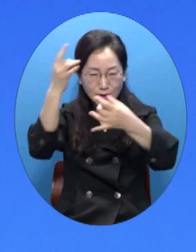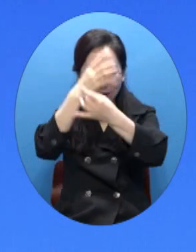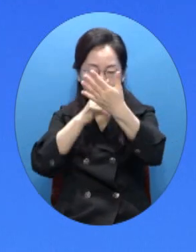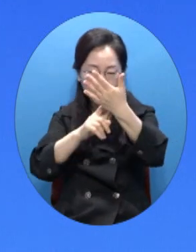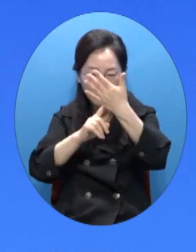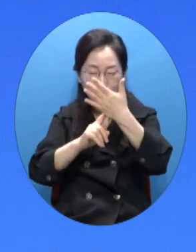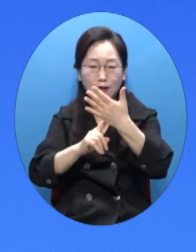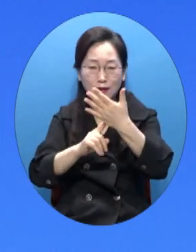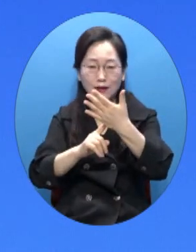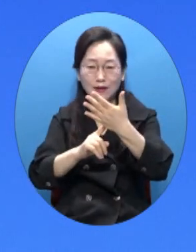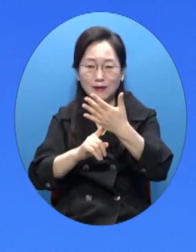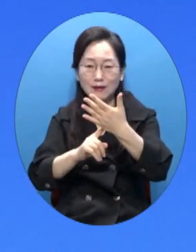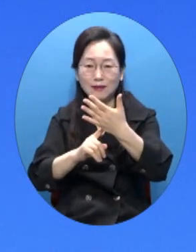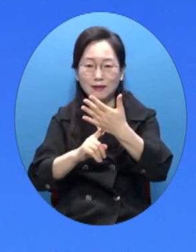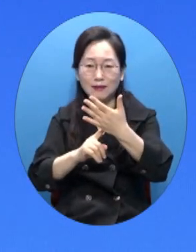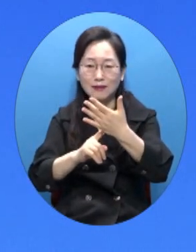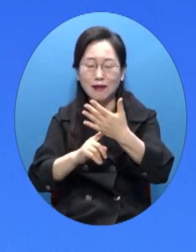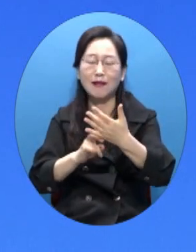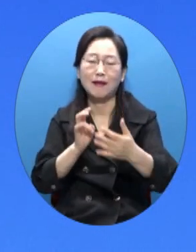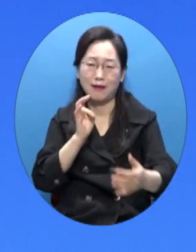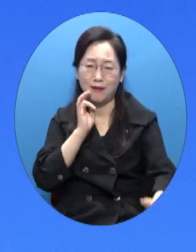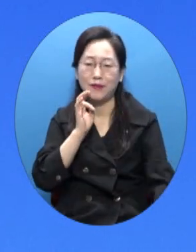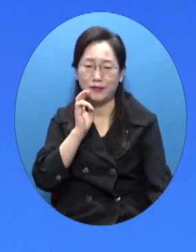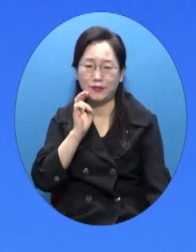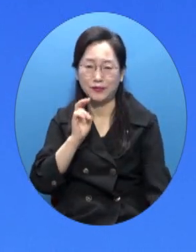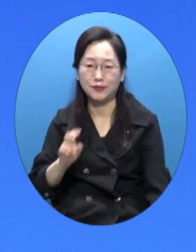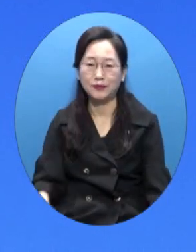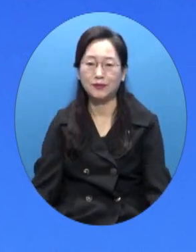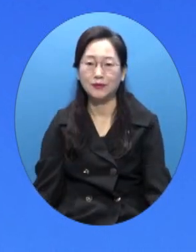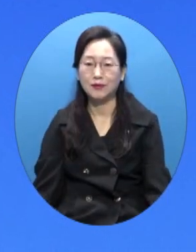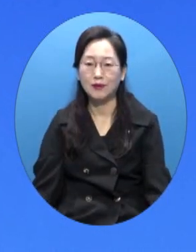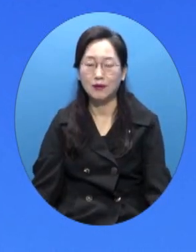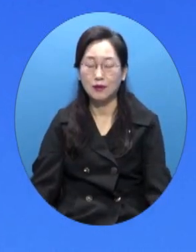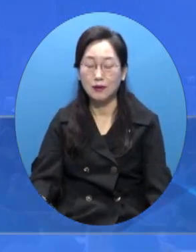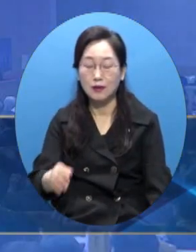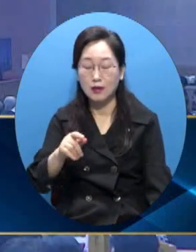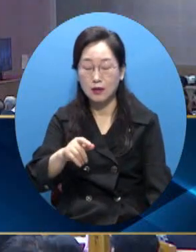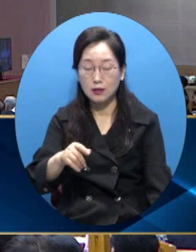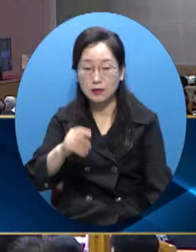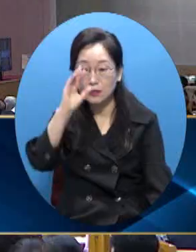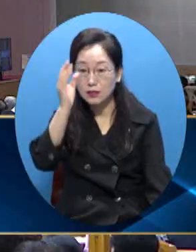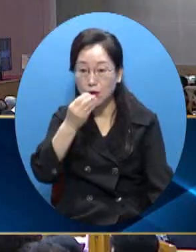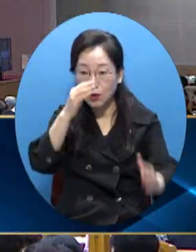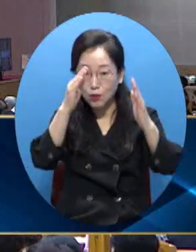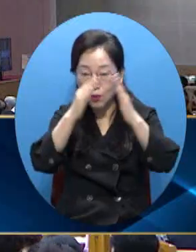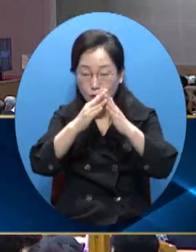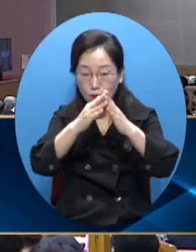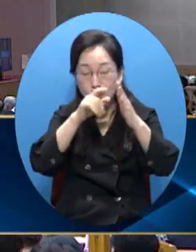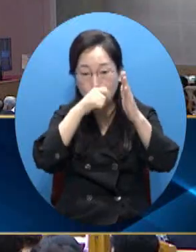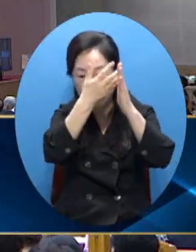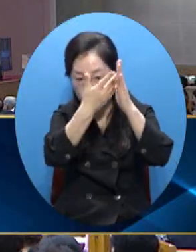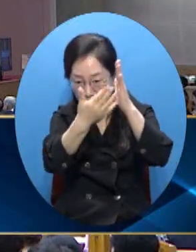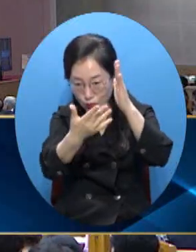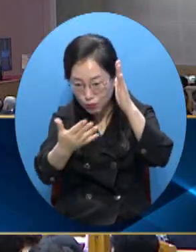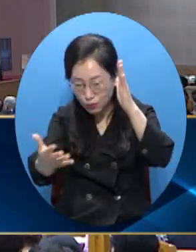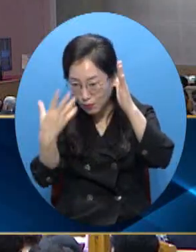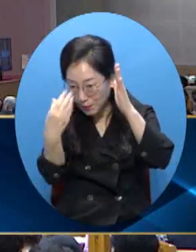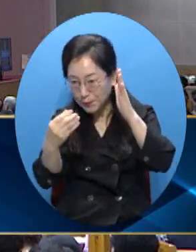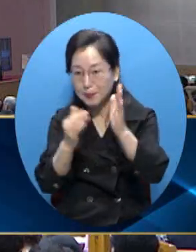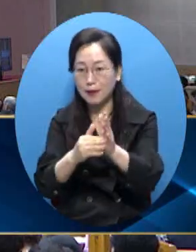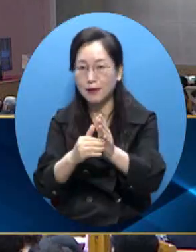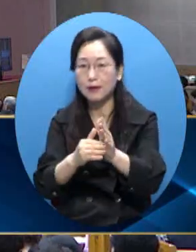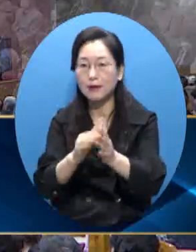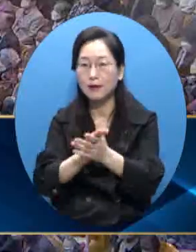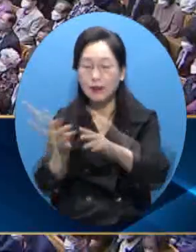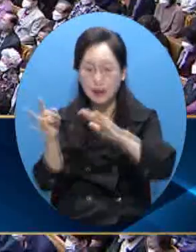그러한 예언인 것 같습니다. 그래서 성전에서 흘러나오는 물을 그가 보게 되었습니다. 에스겔